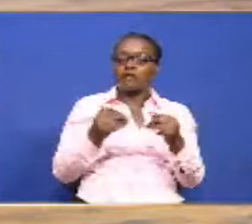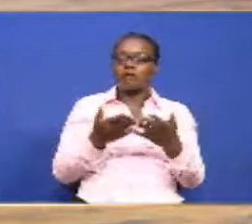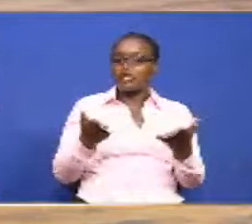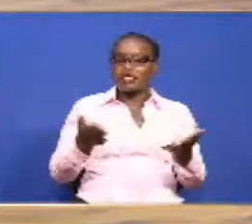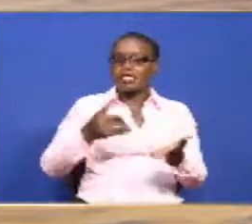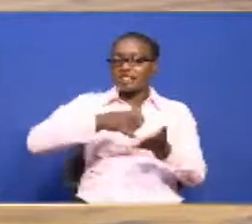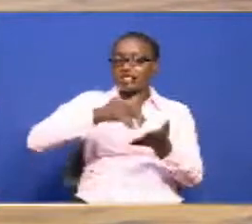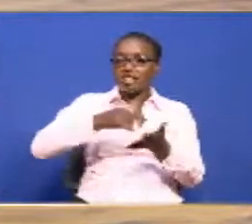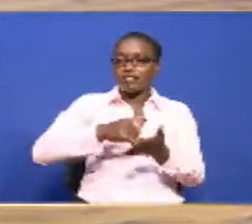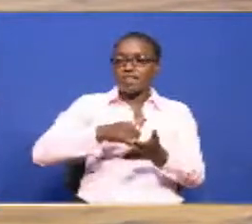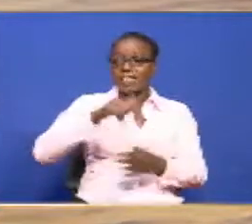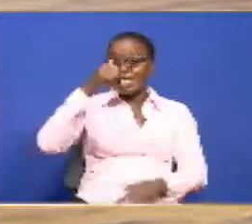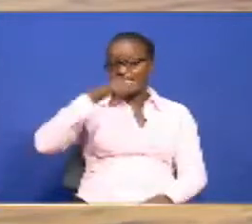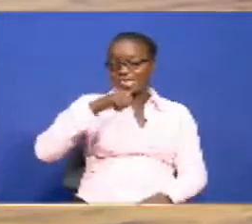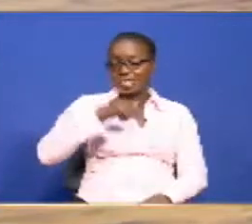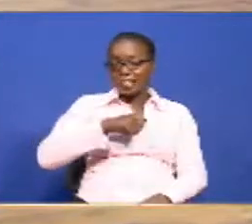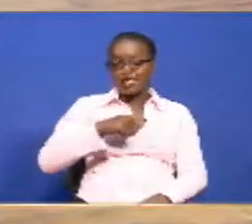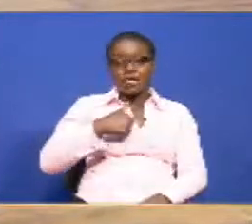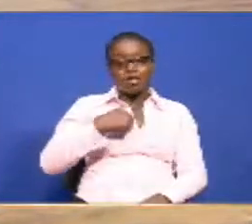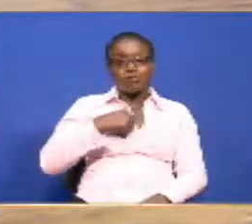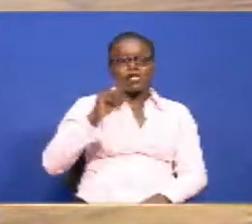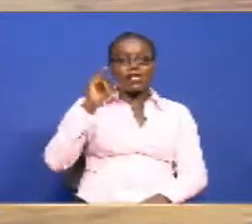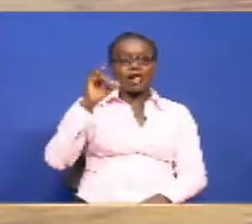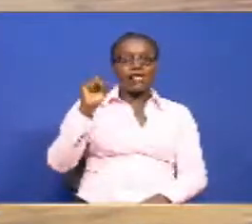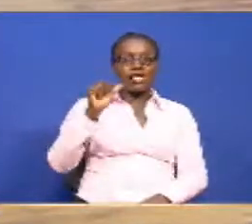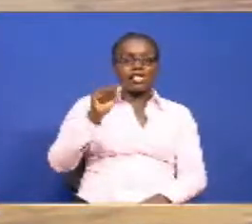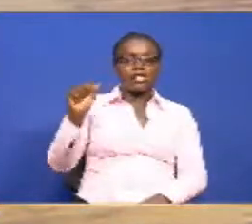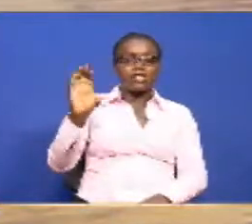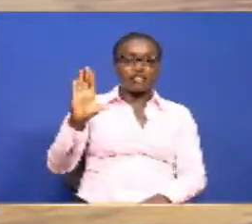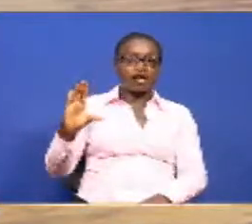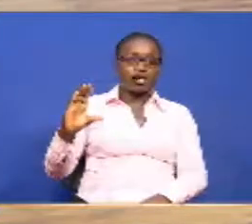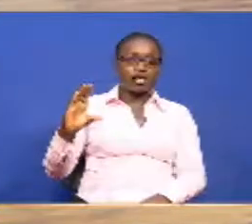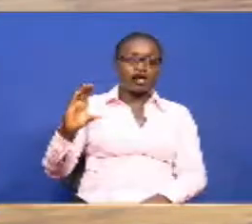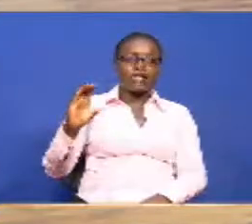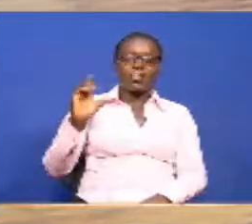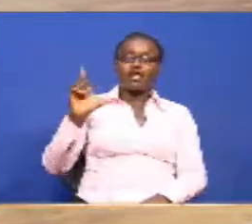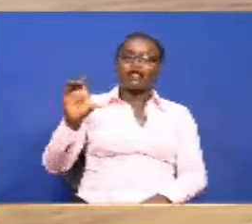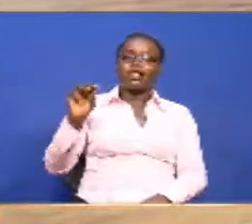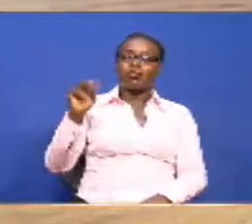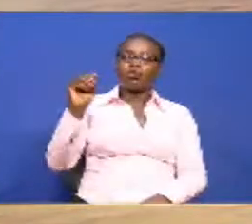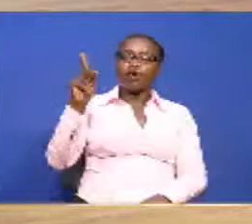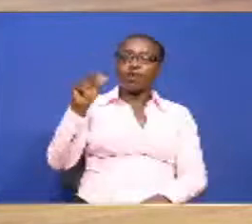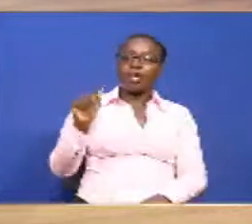Lensa Odingo. Mimi ni Isaac Lemoka na nimetoka.